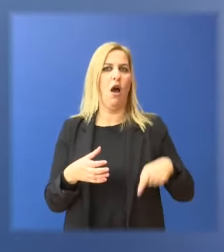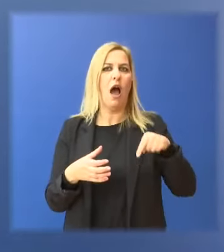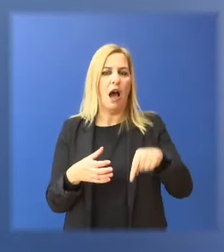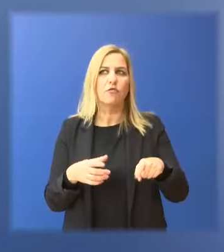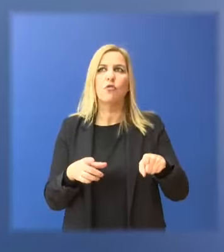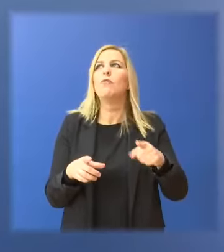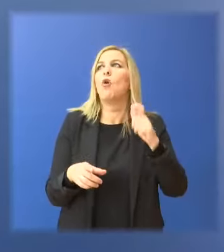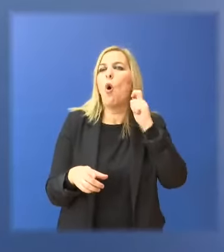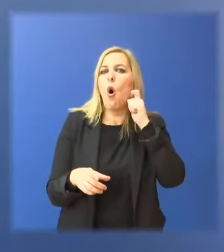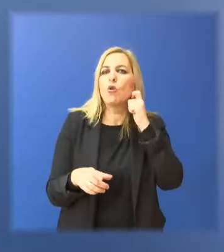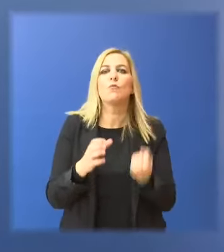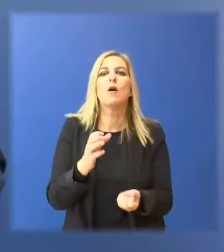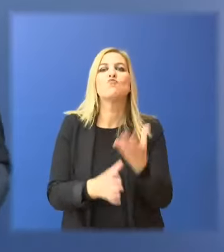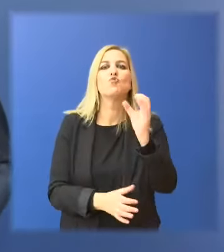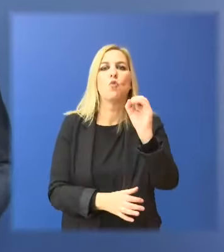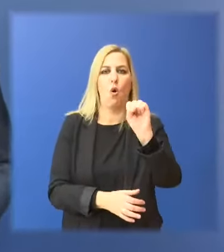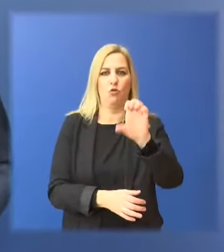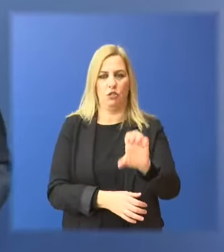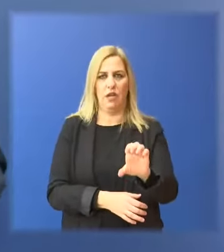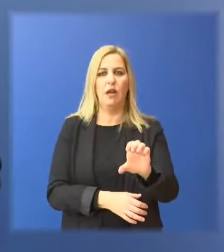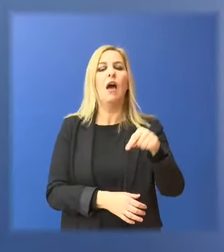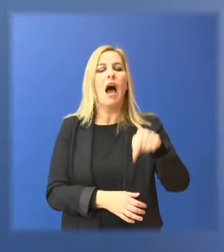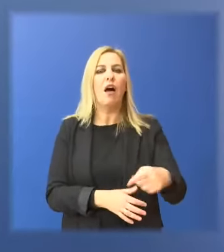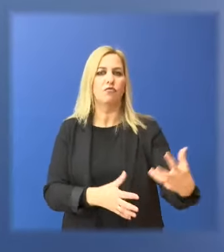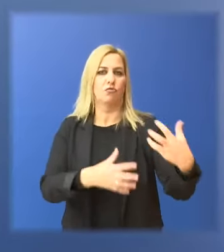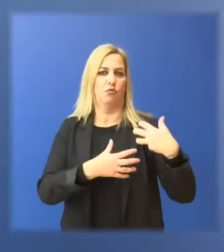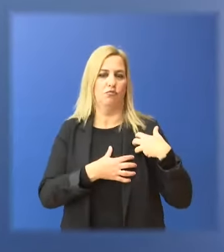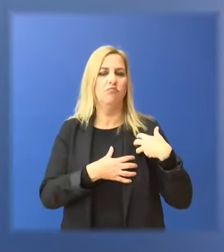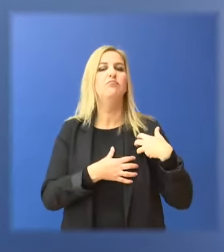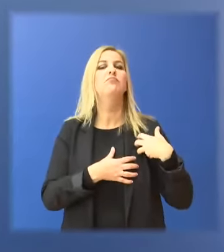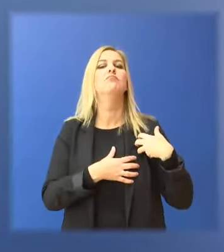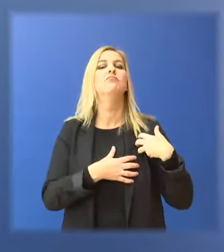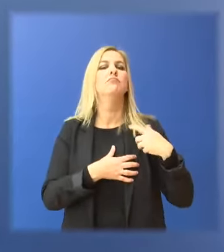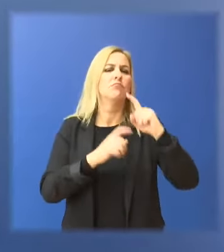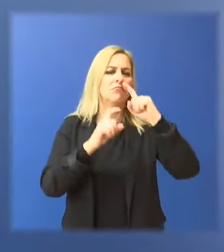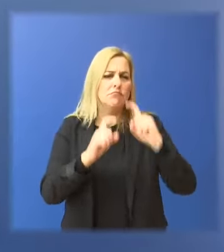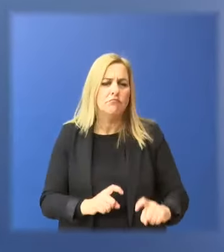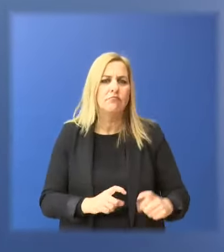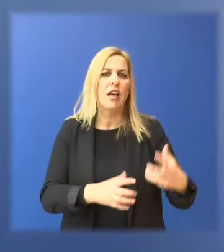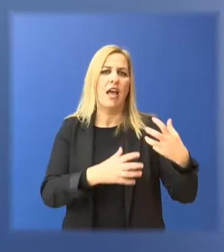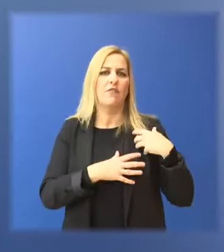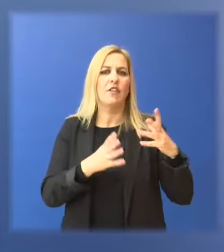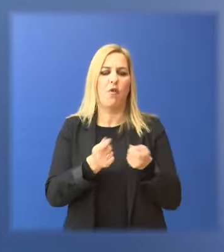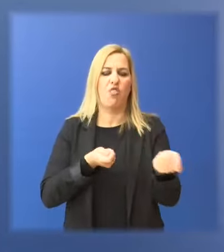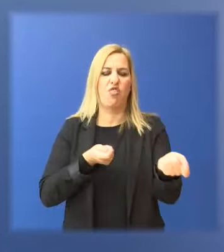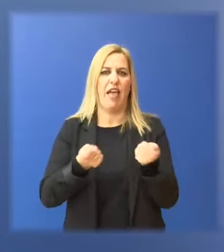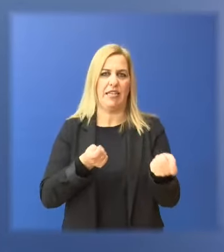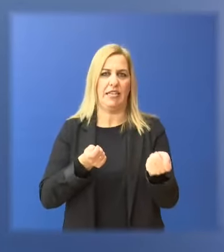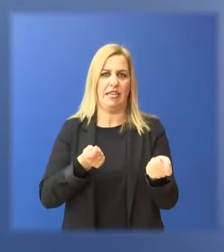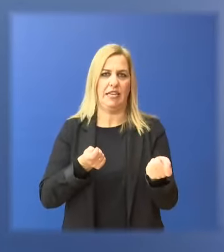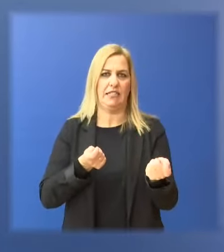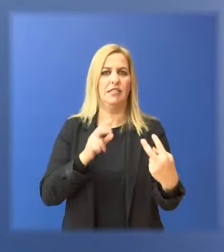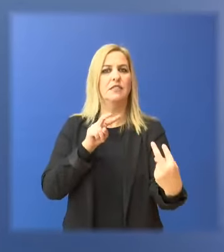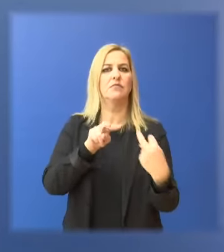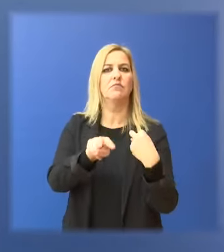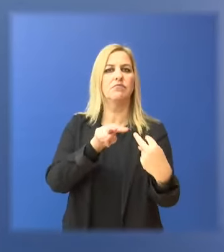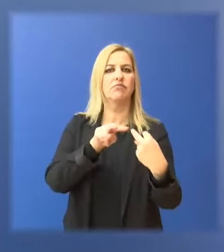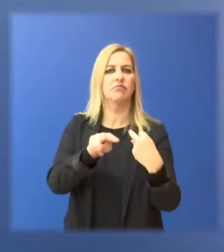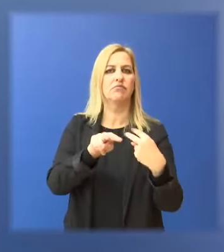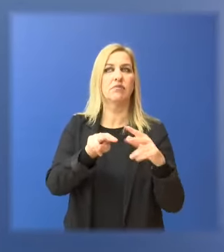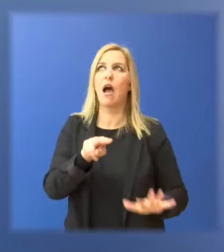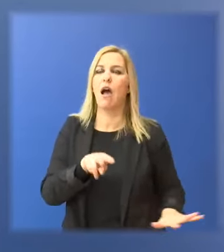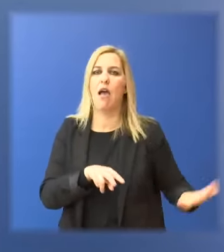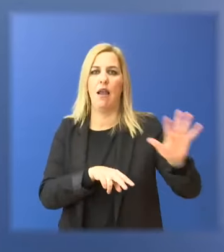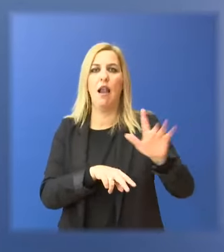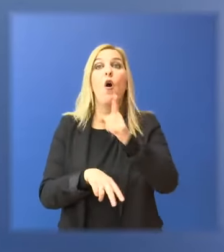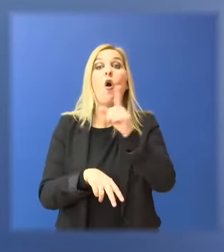νέος ΟΣΕ, που αναλαμβάνει πλήρως τον ρόλο, τις υποχρεώσεις και τις ευθύνες του διαχειριστή της σιδηροδρομικής υποδομής, όπως περιγράφονται